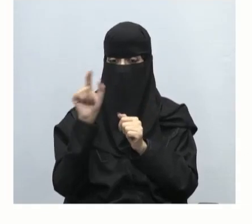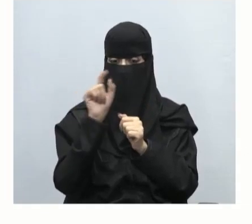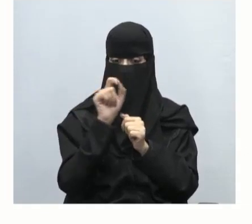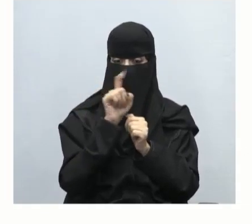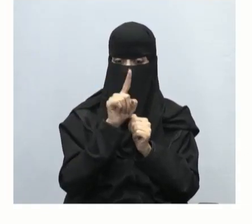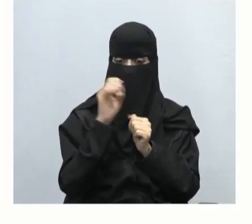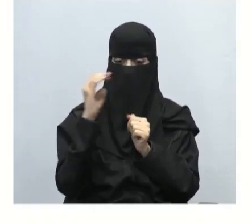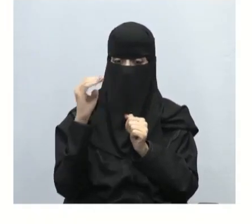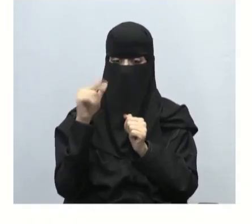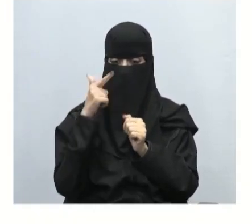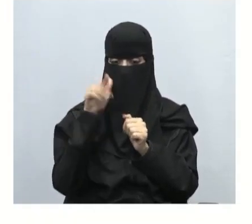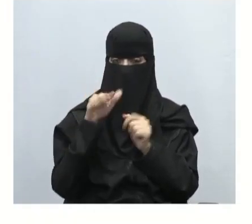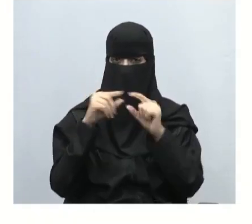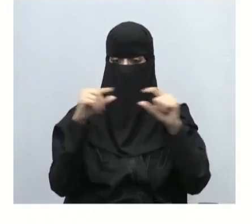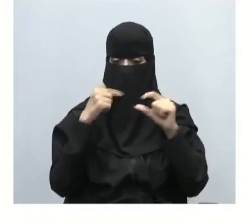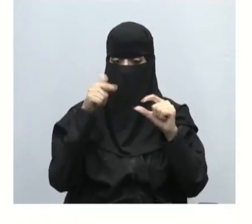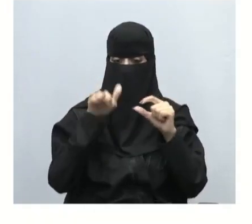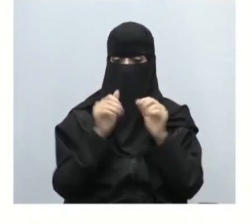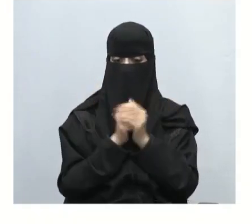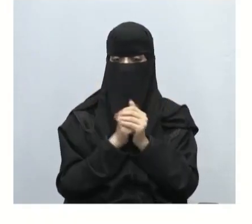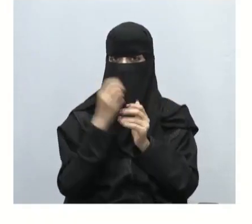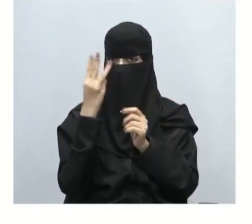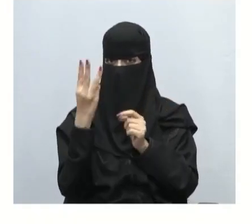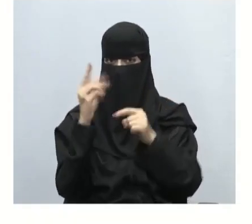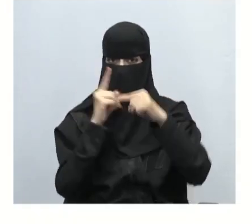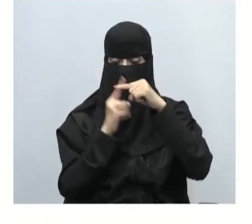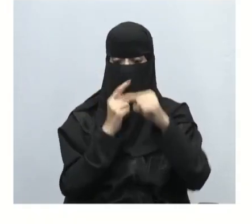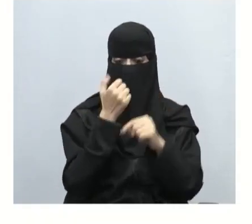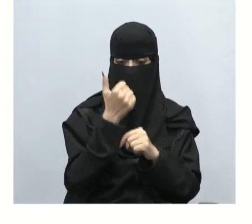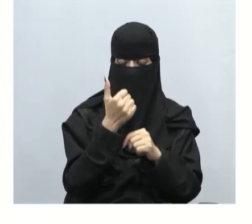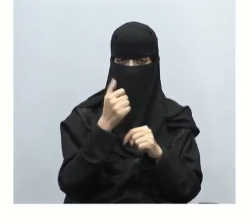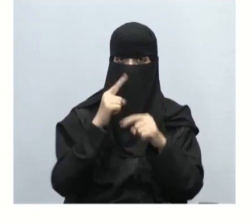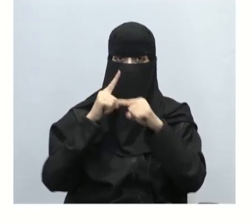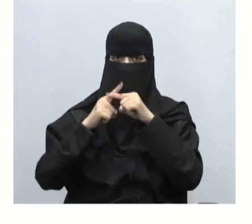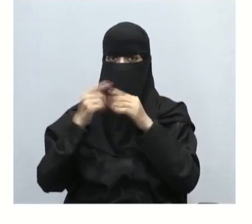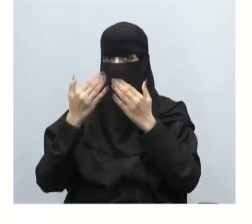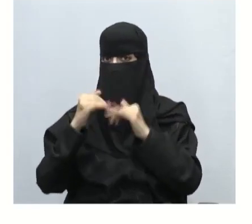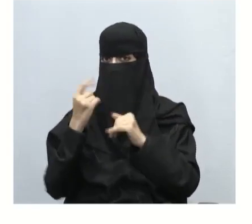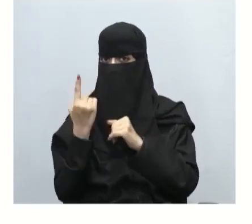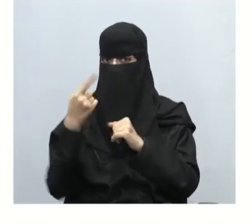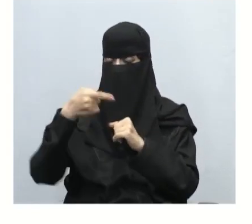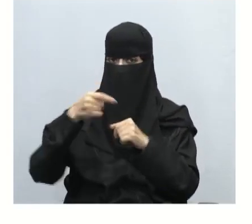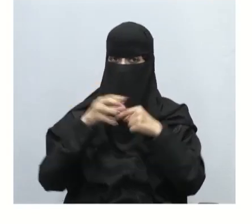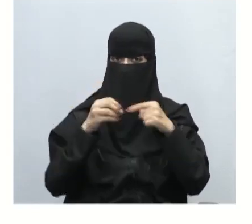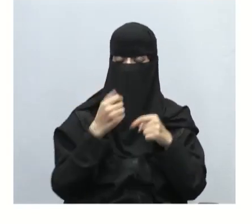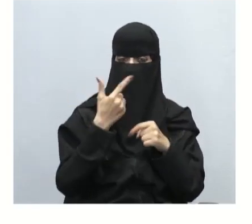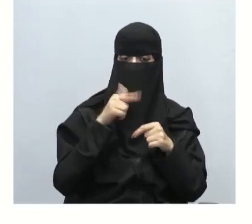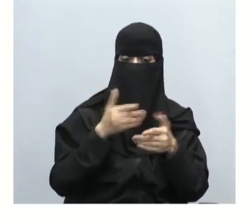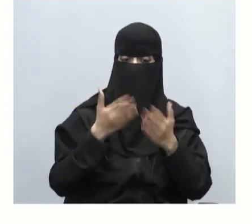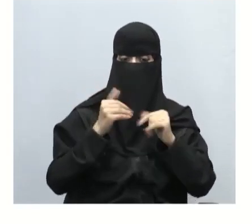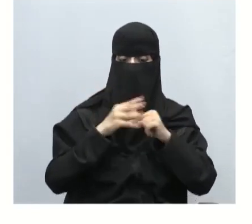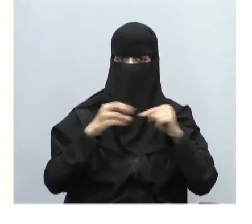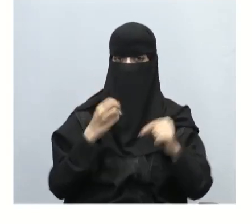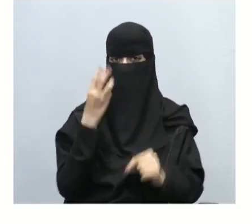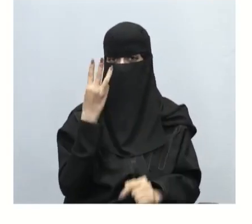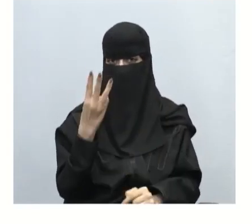74 هذه هي العباره 3 مضافا اليها 6 مضروبه في 10 - 7 ومن ثم مطروحا